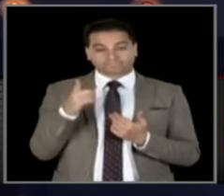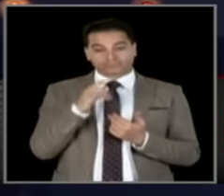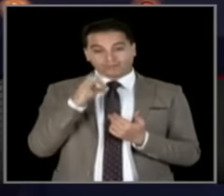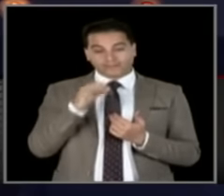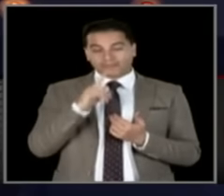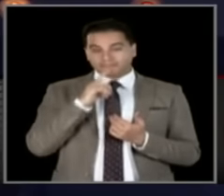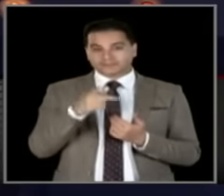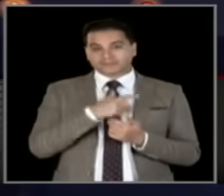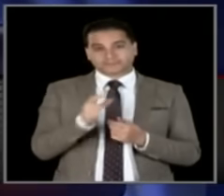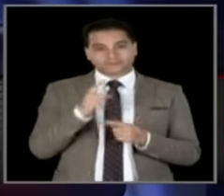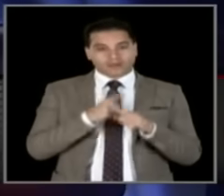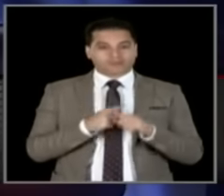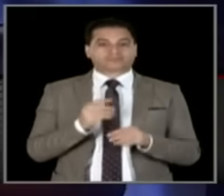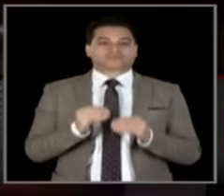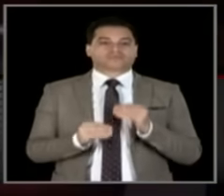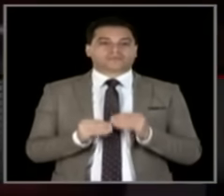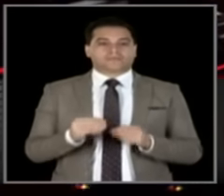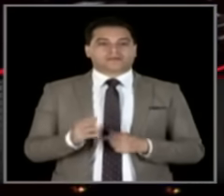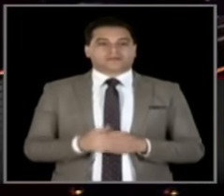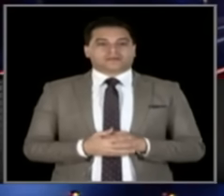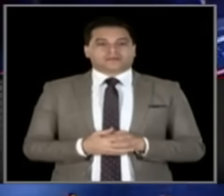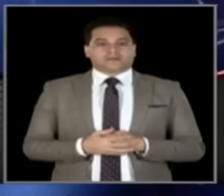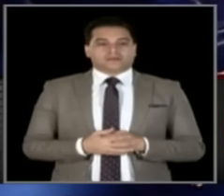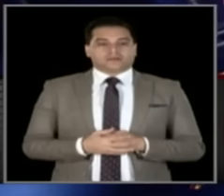طبعا إجابة خاطئة.